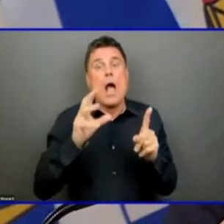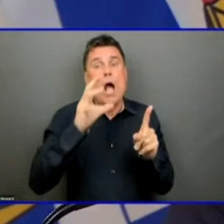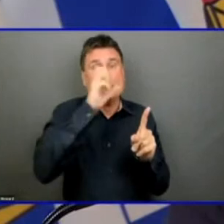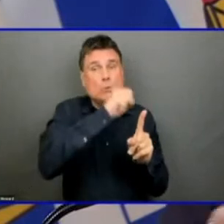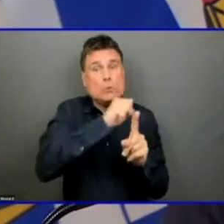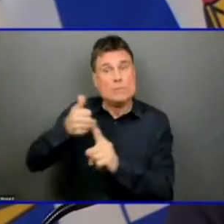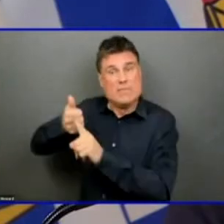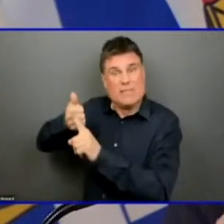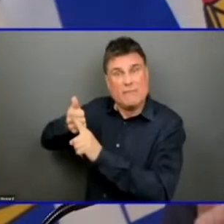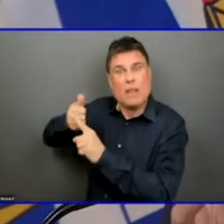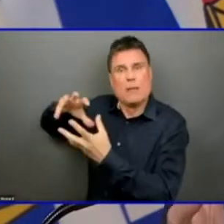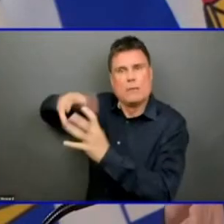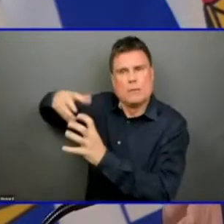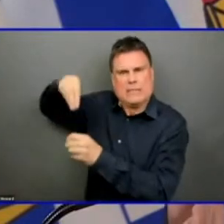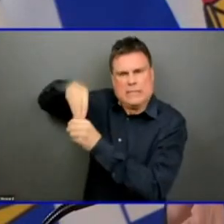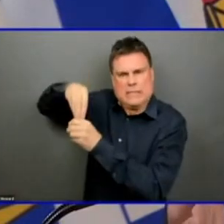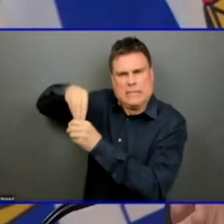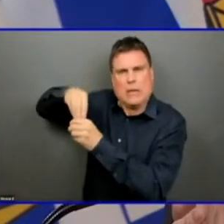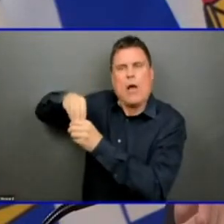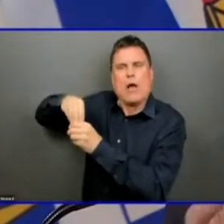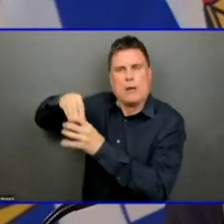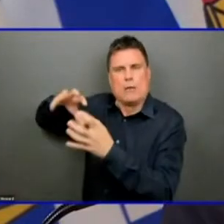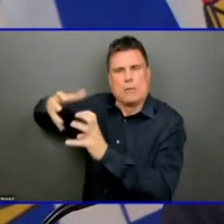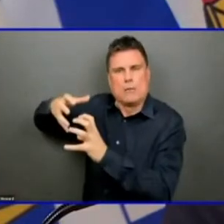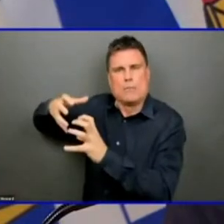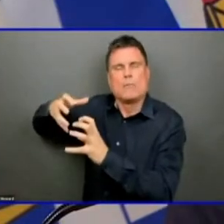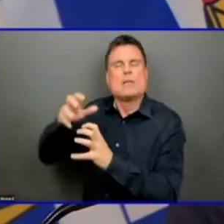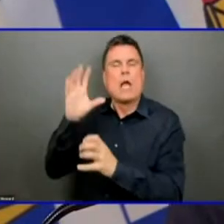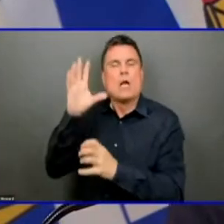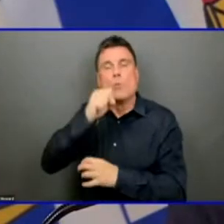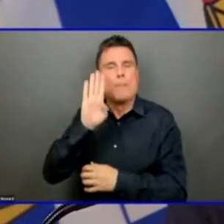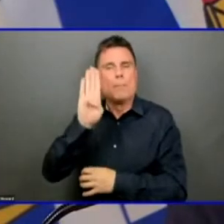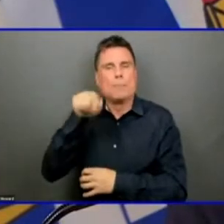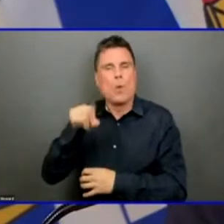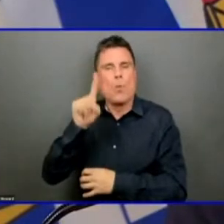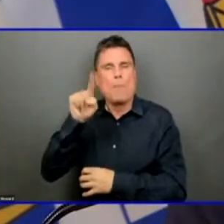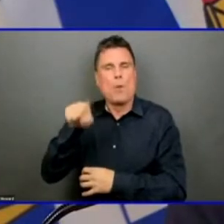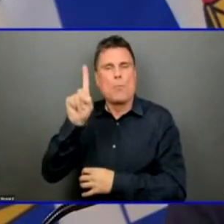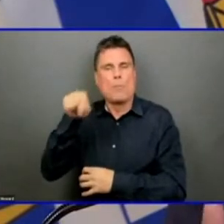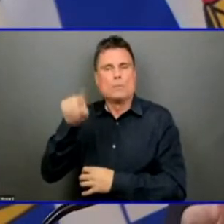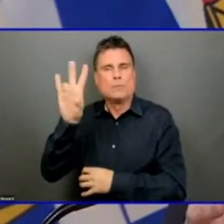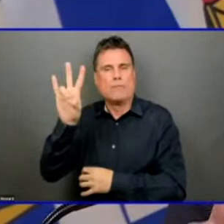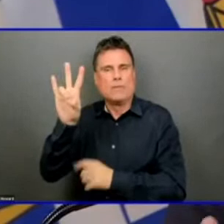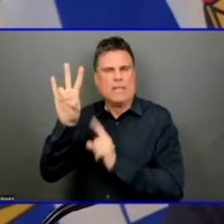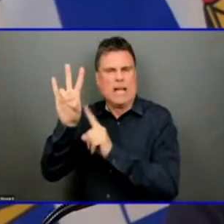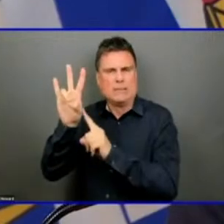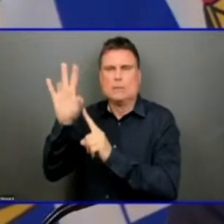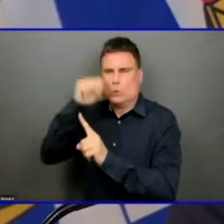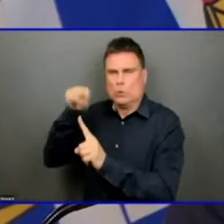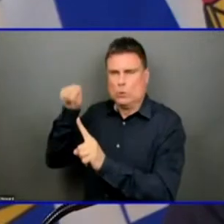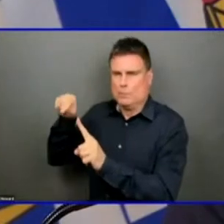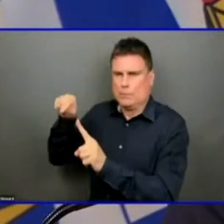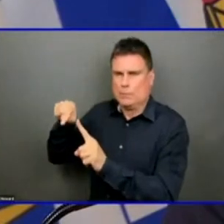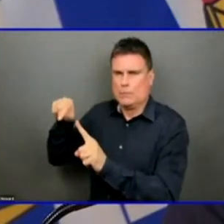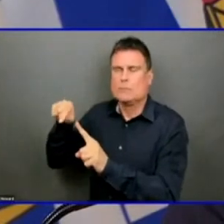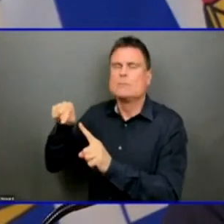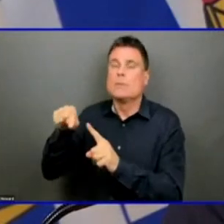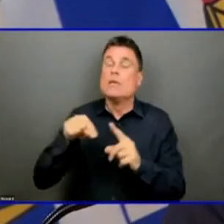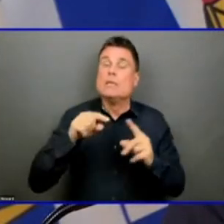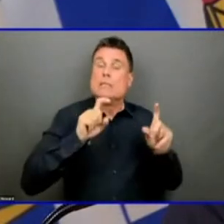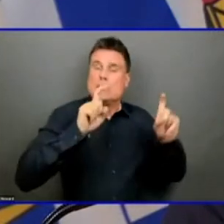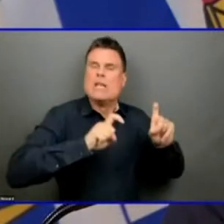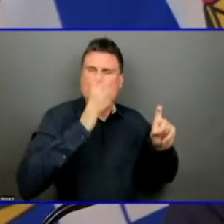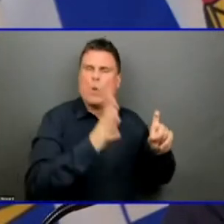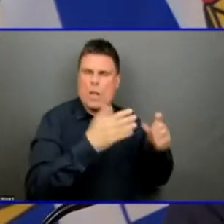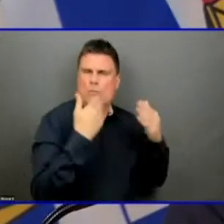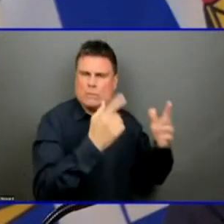设， a broader 我们也假设 ensuring 这些 adequate 117 contact 病毒， tracing, 也 immediate 就是 contact 英国 tracing and 变异 testing 体 and 病毒，